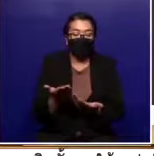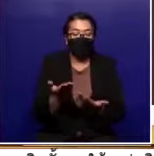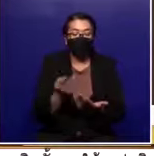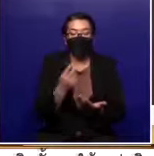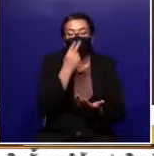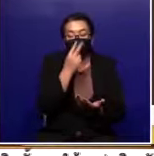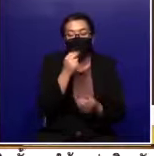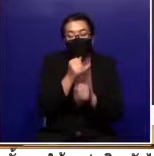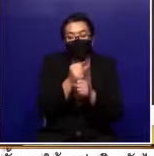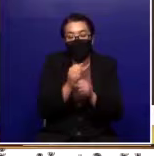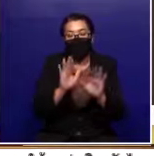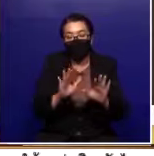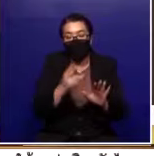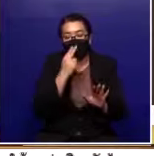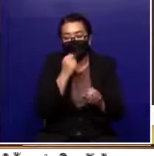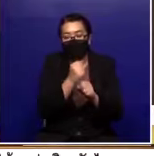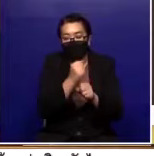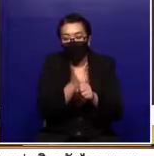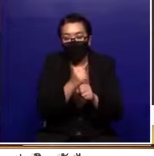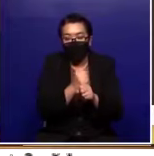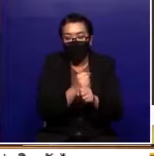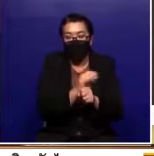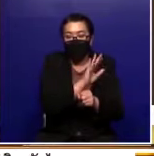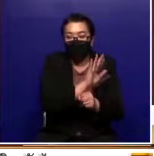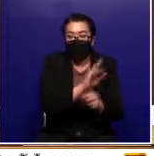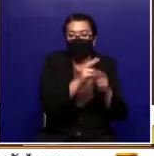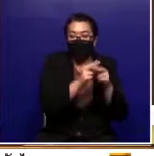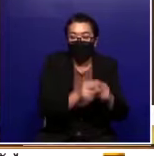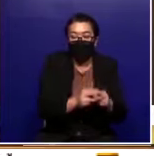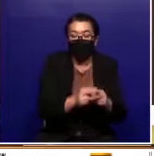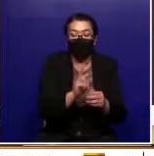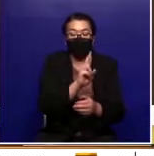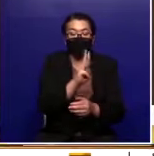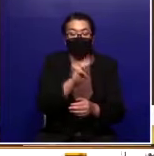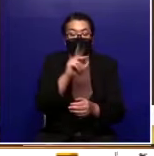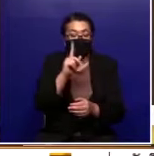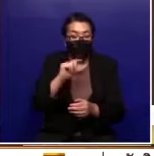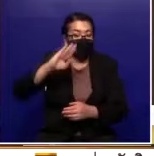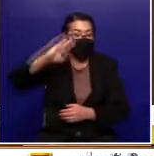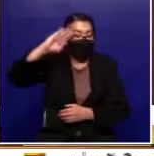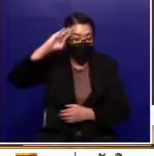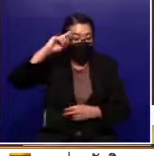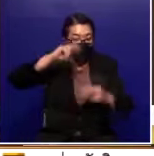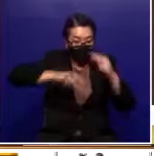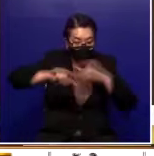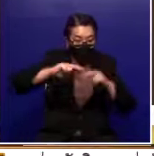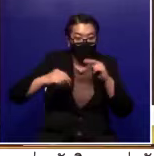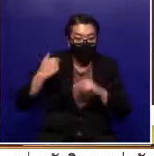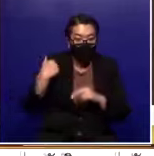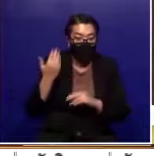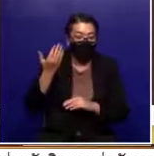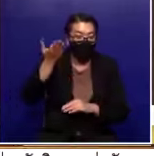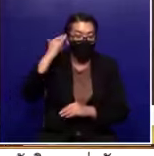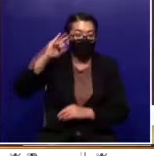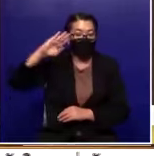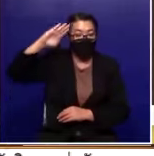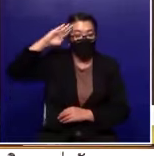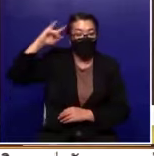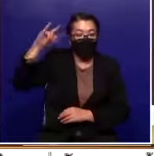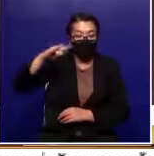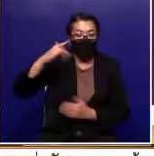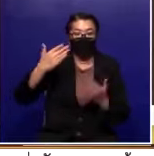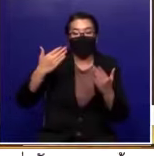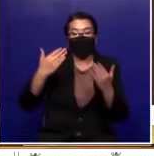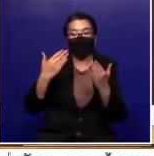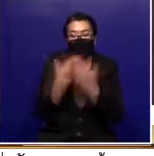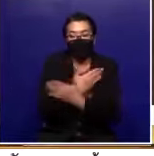ทออนะเขาจะได้ไปทำรัฐมนตรีกลาโหมตรวจหรือเปล่านะครับต้นปีที่ผ่านมากองทัพอากาศไปเปลี่ยนแปลง